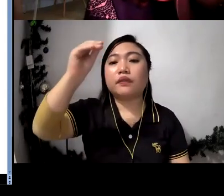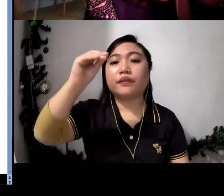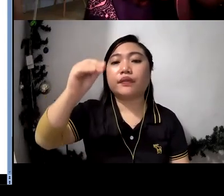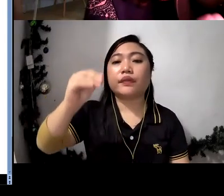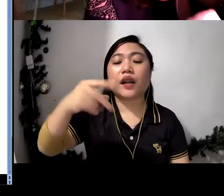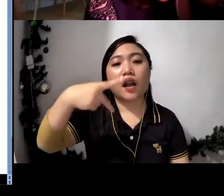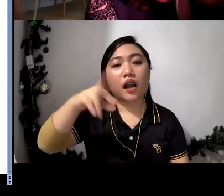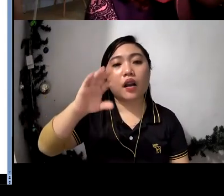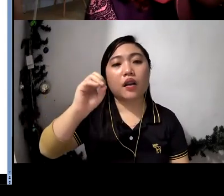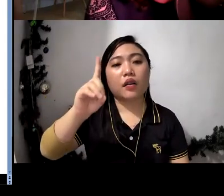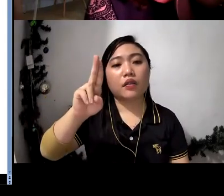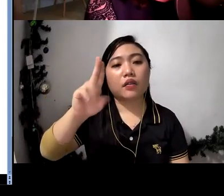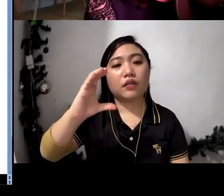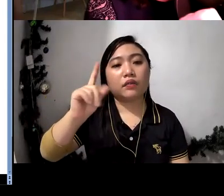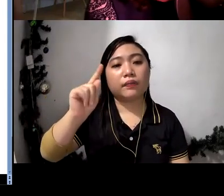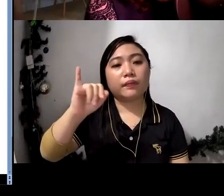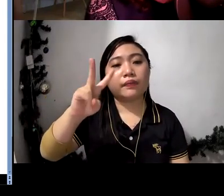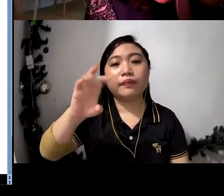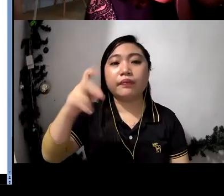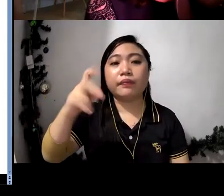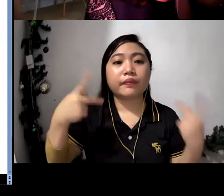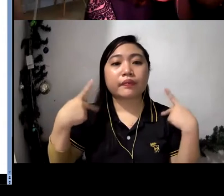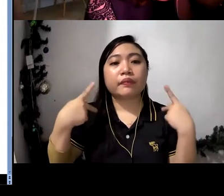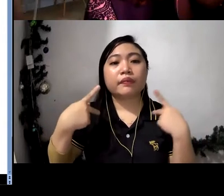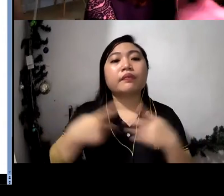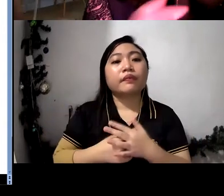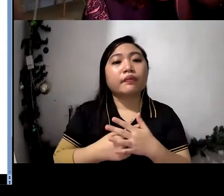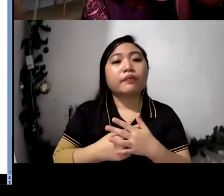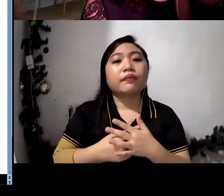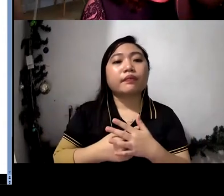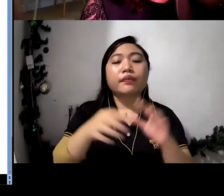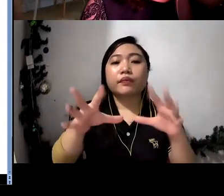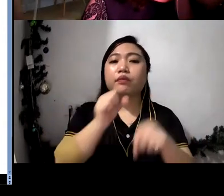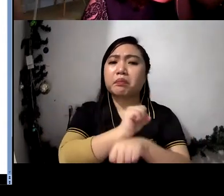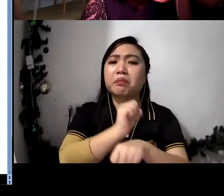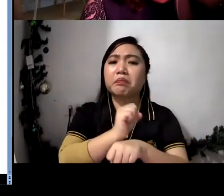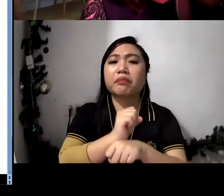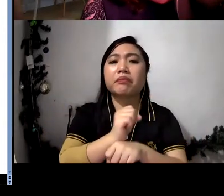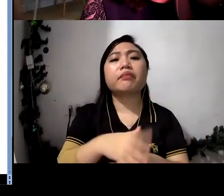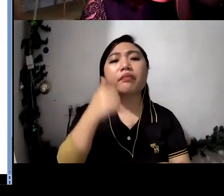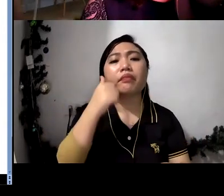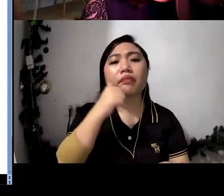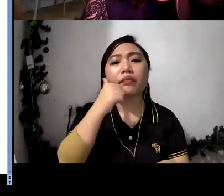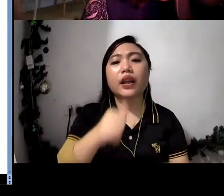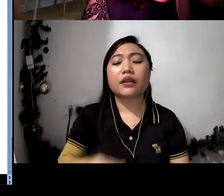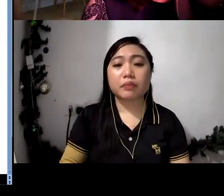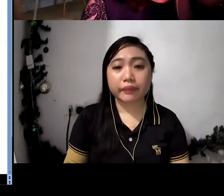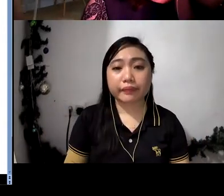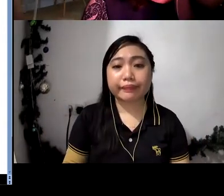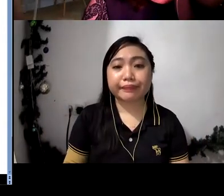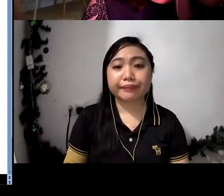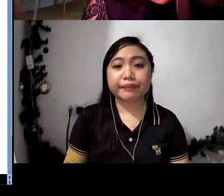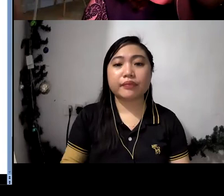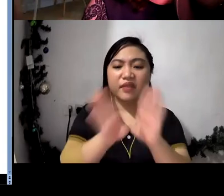no, mas madalas sila yung kumikita at the visible sector. At yung babae naman, no, dahil siya'y nanganganak, no, kinahon siya